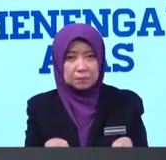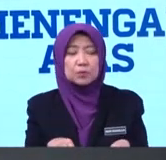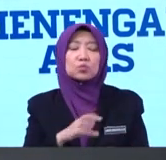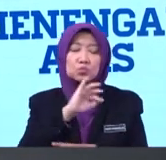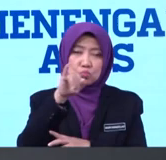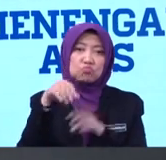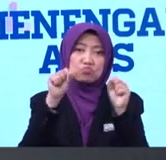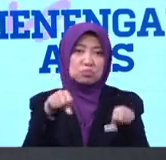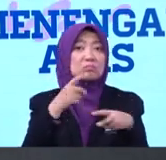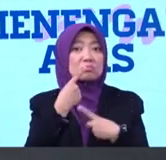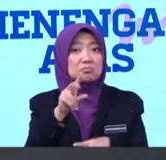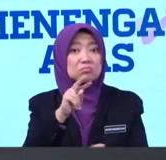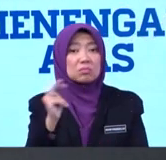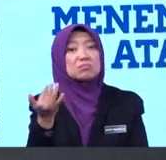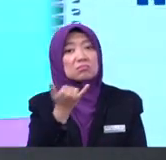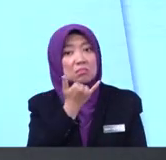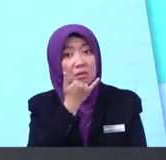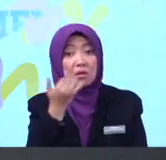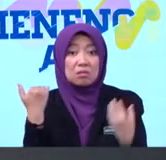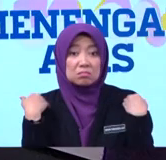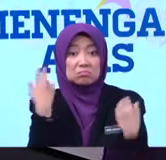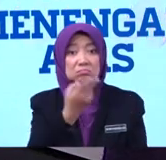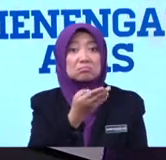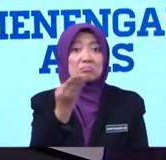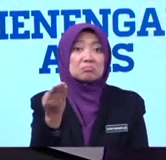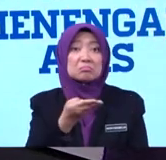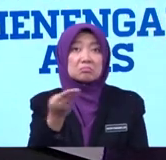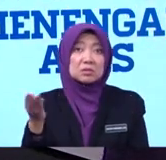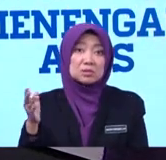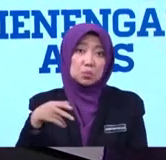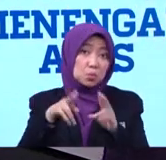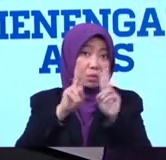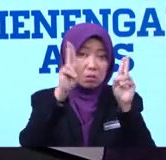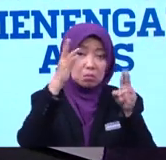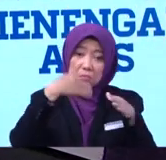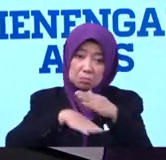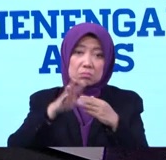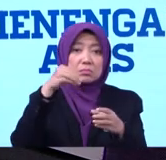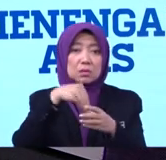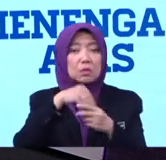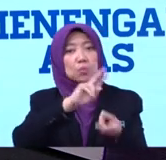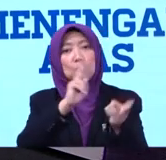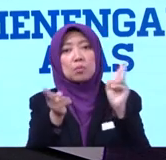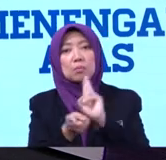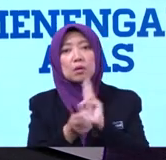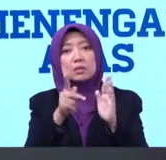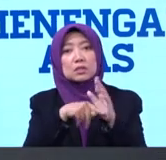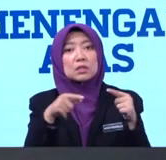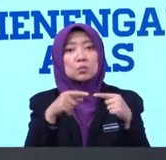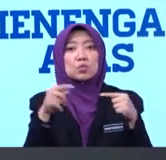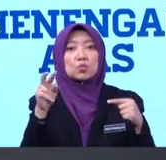Mungkin ada benda-benda yang di sekitarnya boleh mengubah keputusan yang sepatunya cepat kita tutup